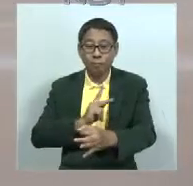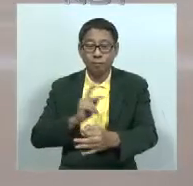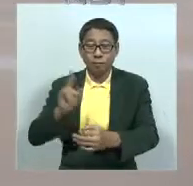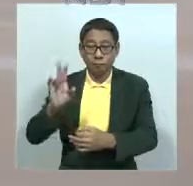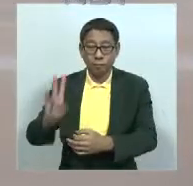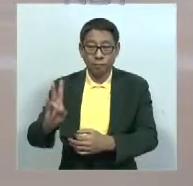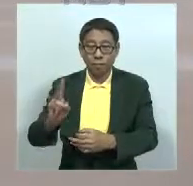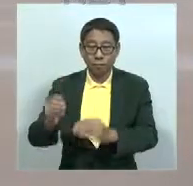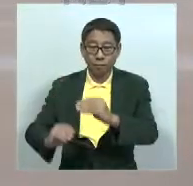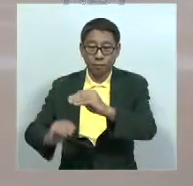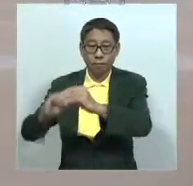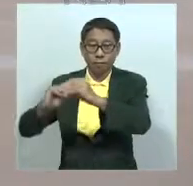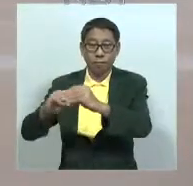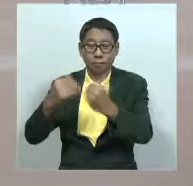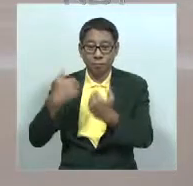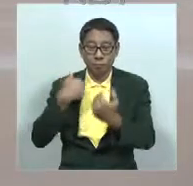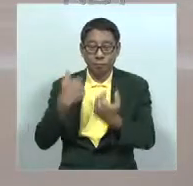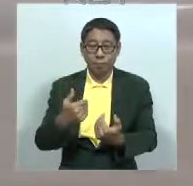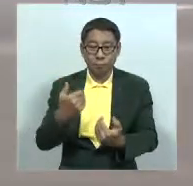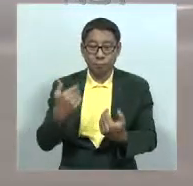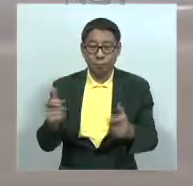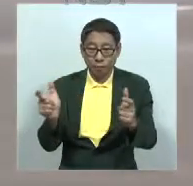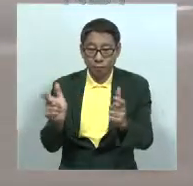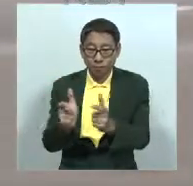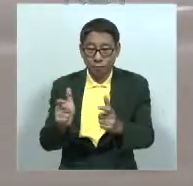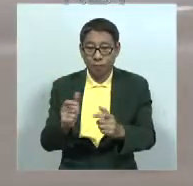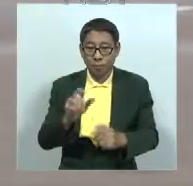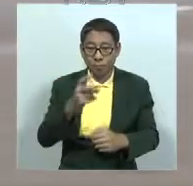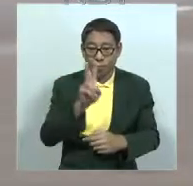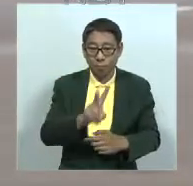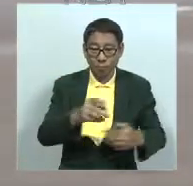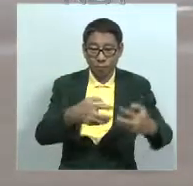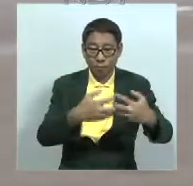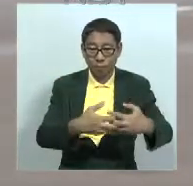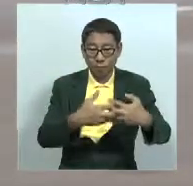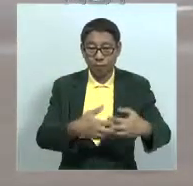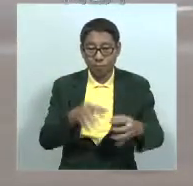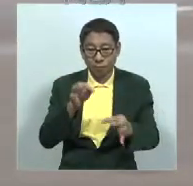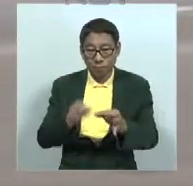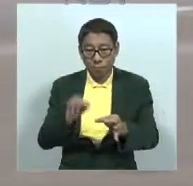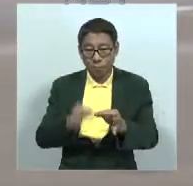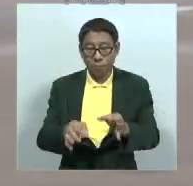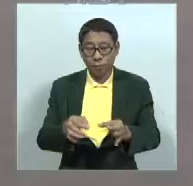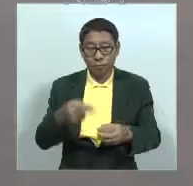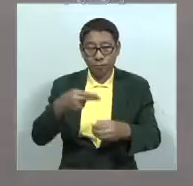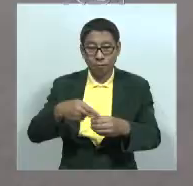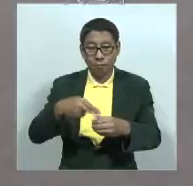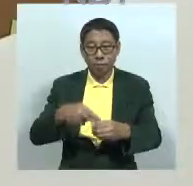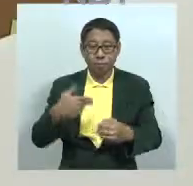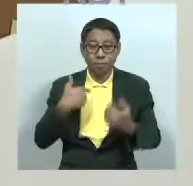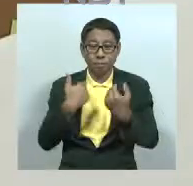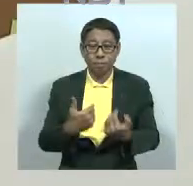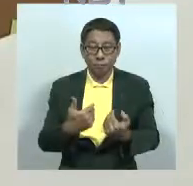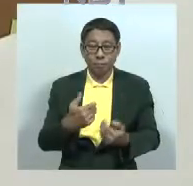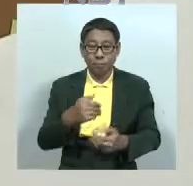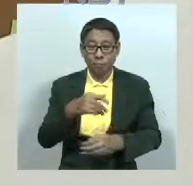7ลำเป็นการจัดซื้อเพิ่มโดยเป็นเครื่องบินขนาดลำตัวแคบ2เครื่องยนต์ซึ่งประหยัดน้ำมันกว่าค่ะส่วนการประชุมสภาผู้แทนราษ